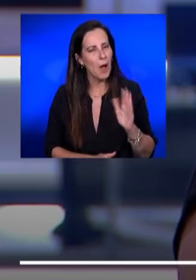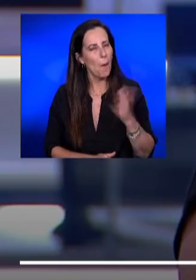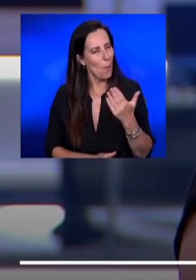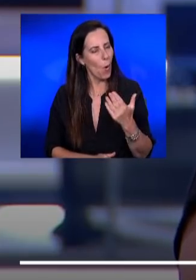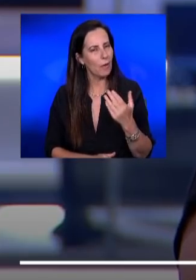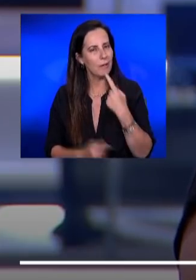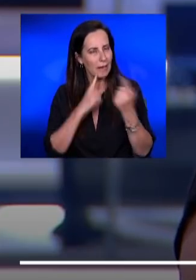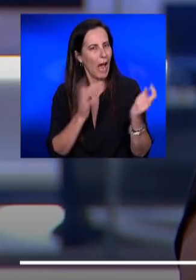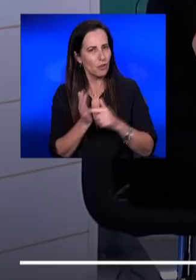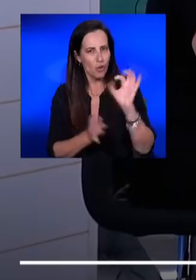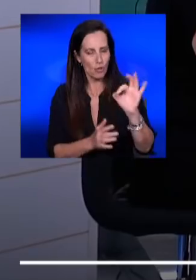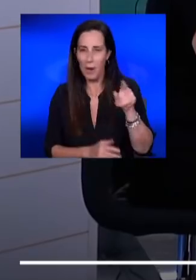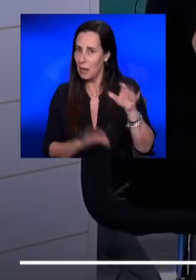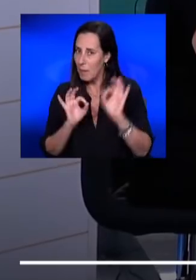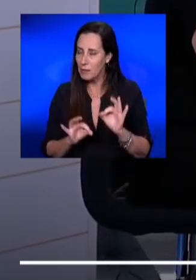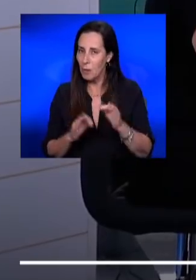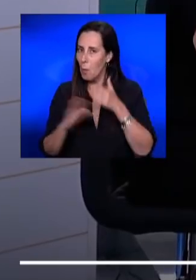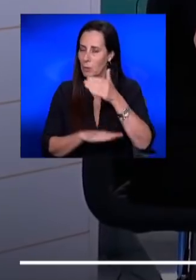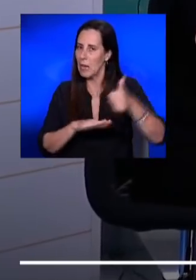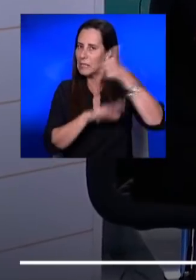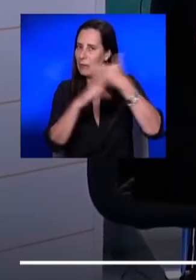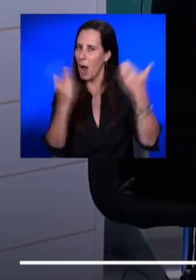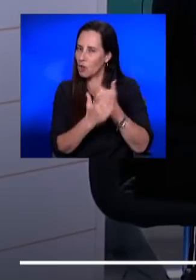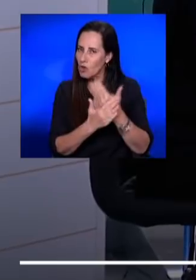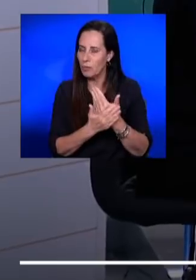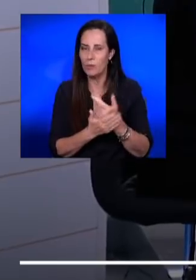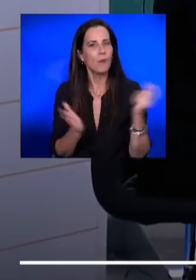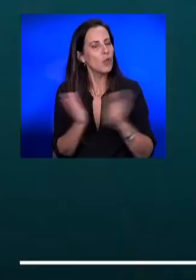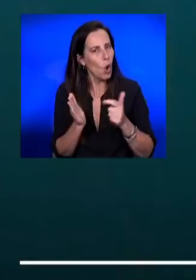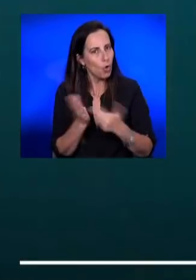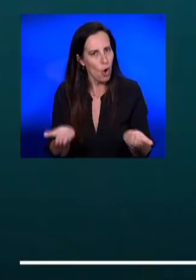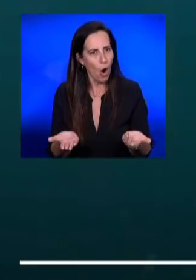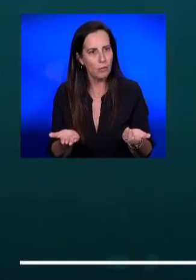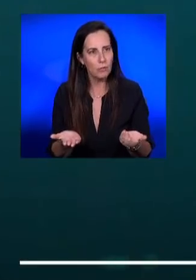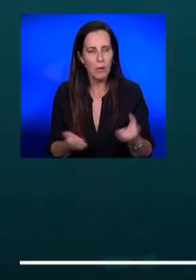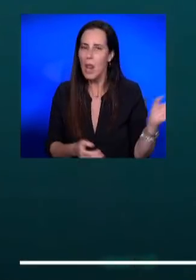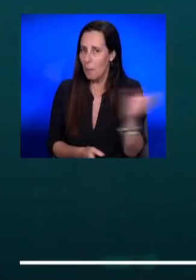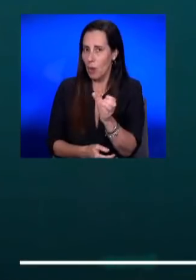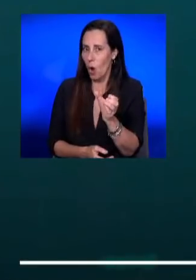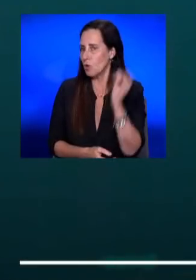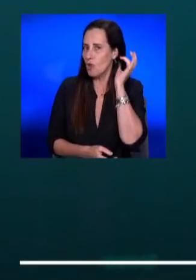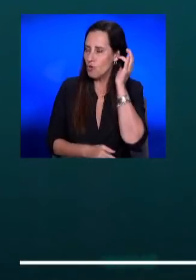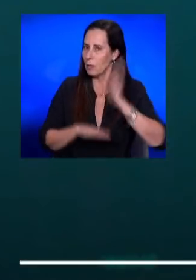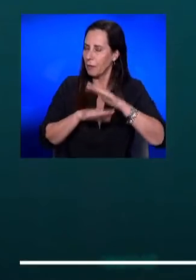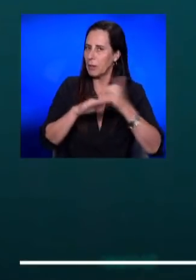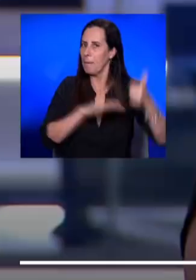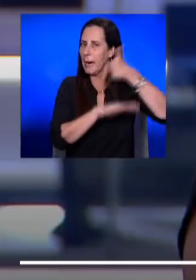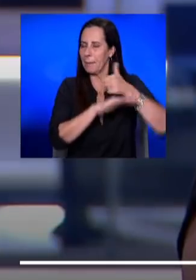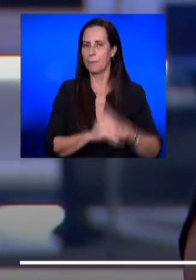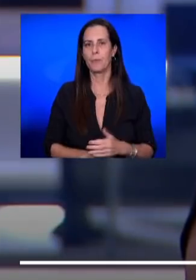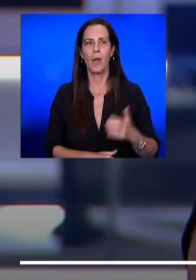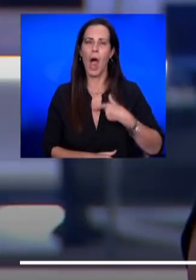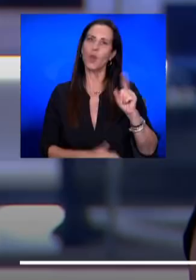הדרישה הזאת שלכן. אתן בעצם פונות לשרים החדשים ודורשות מהם למנות נשים לתפקידים בכירים אצלם? אנחנו